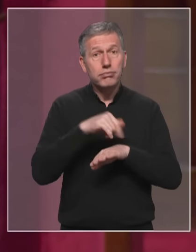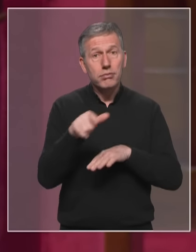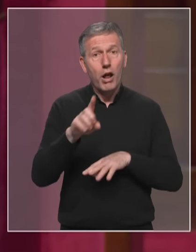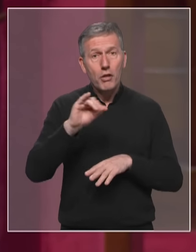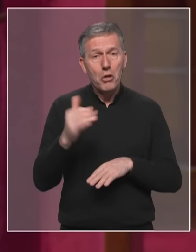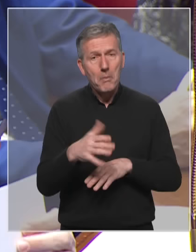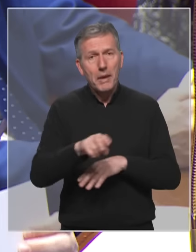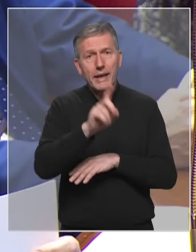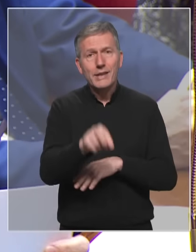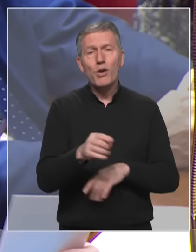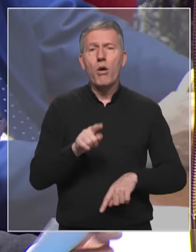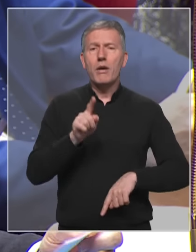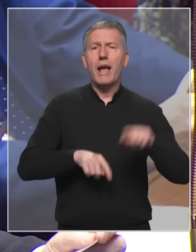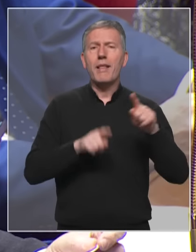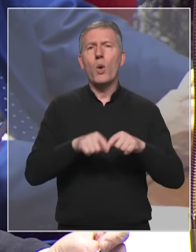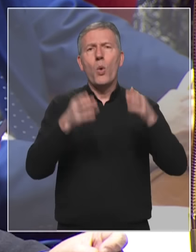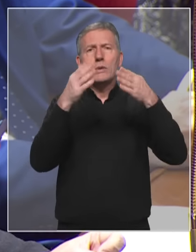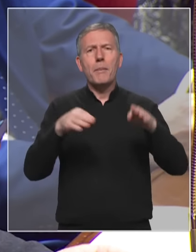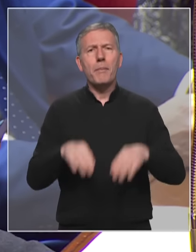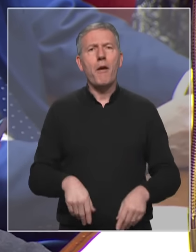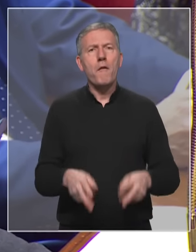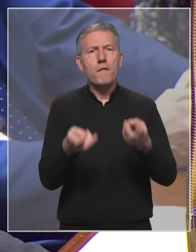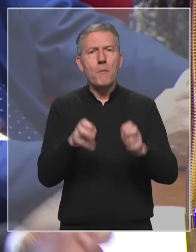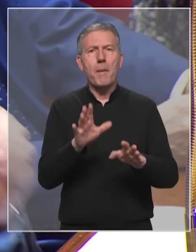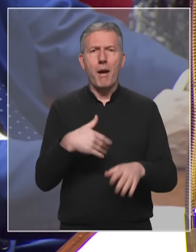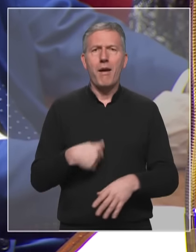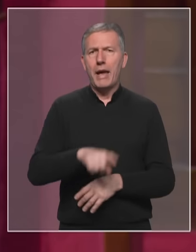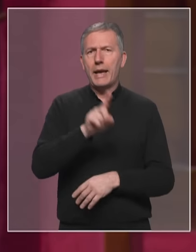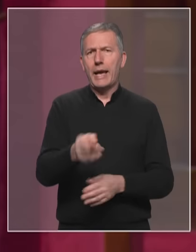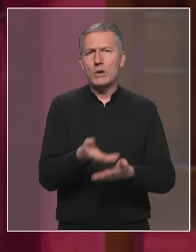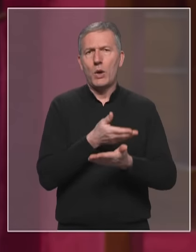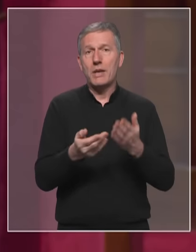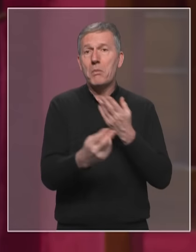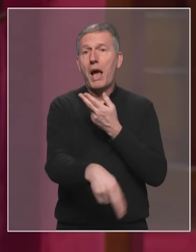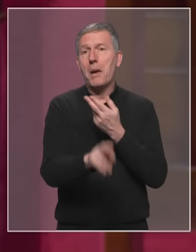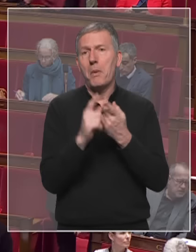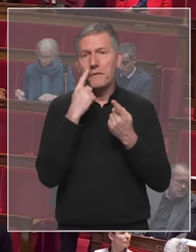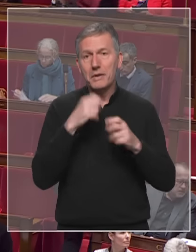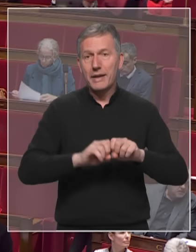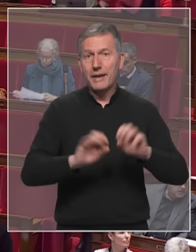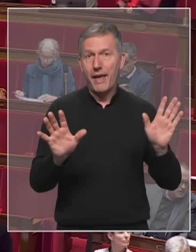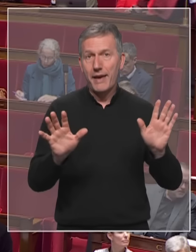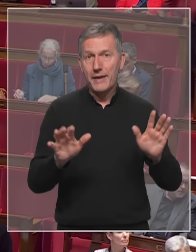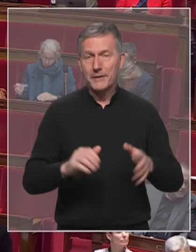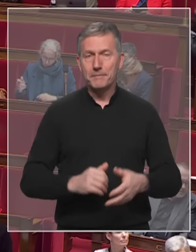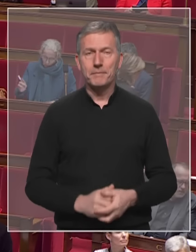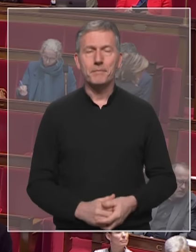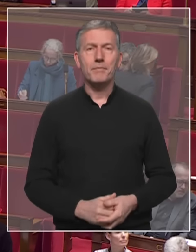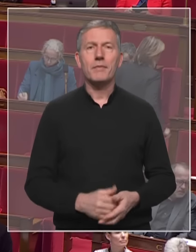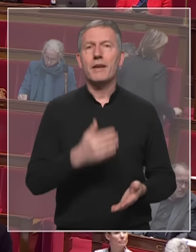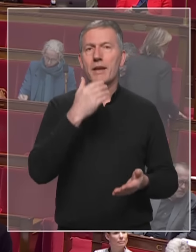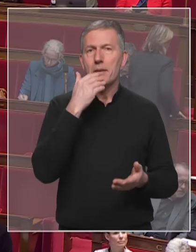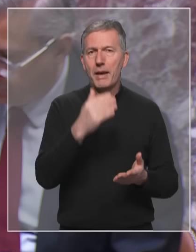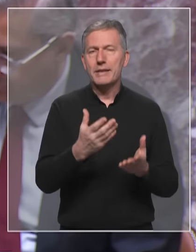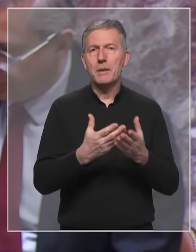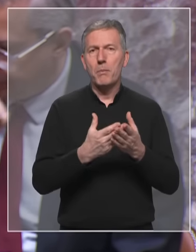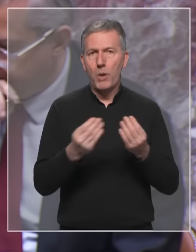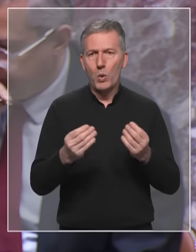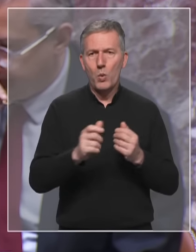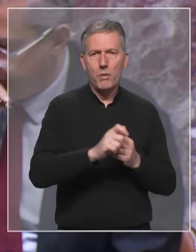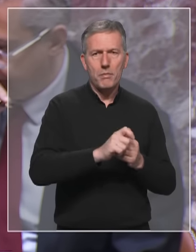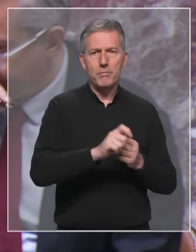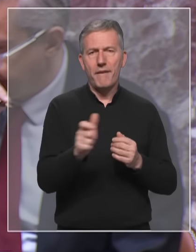n'attendons pas de cadeaux au pied du sapin, monsieur le ministre, mais mes questions sont simples et les Réunionnais attendent des réponses claires. Merci beaucoup, ma chère collègue. La parole